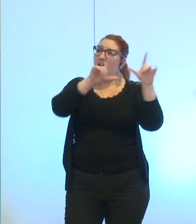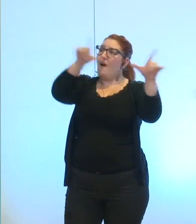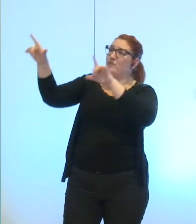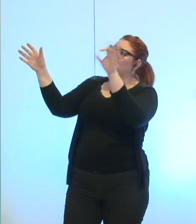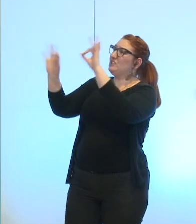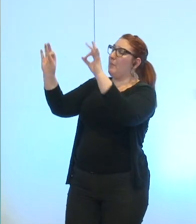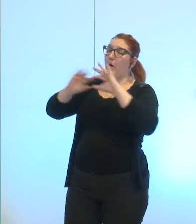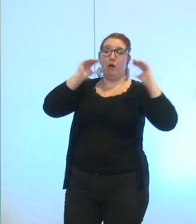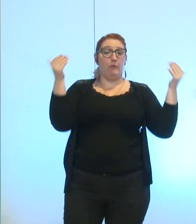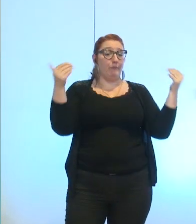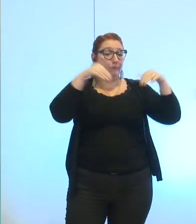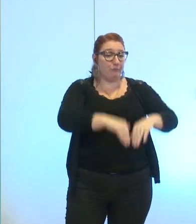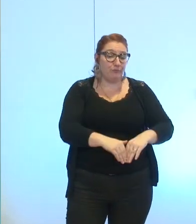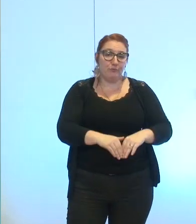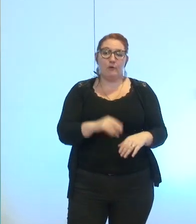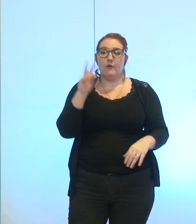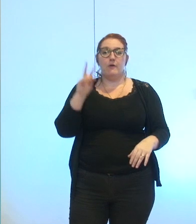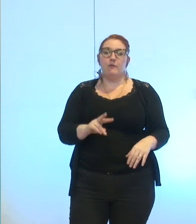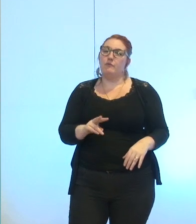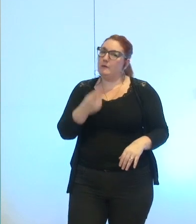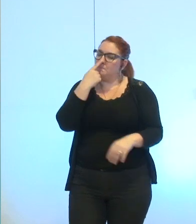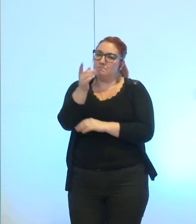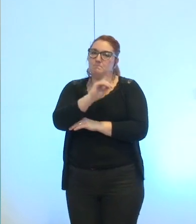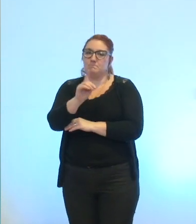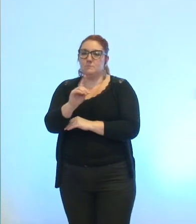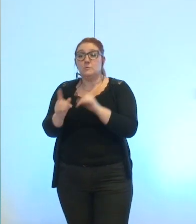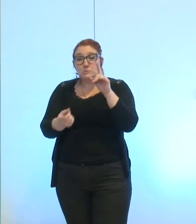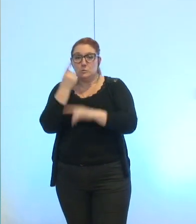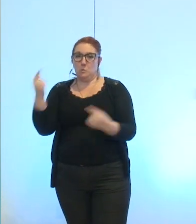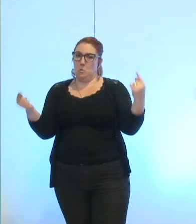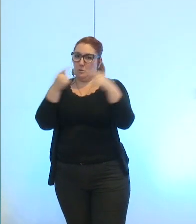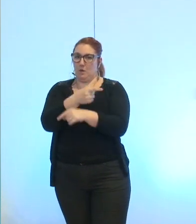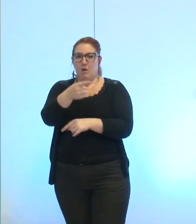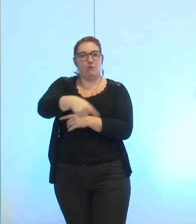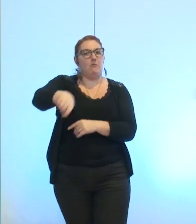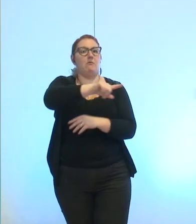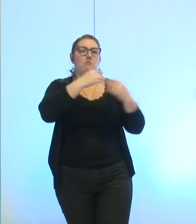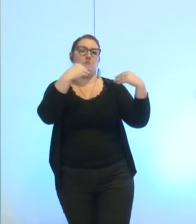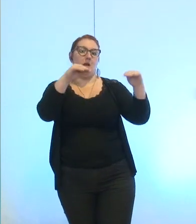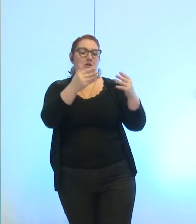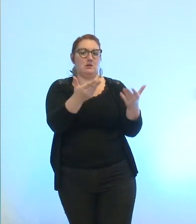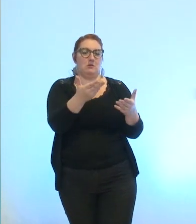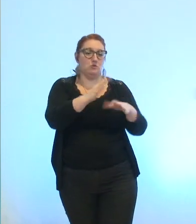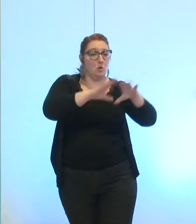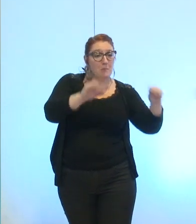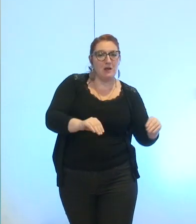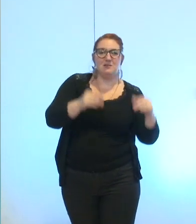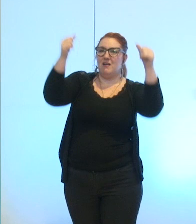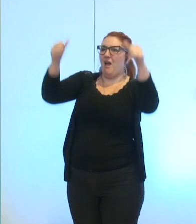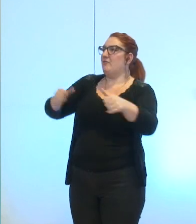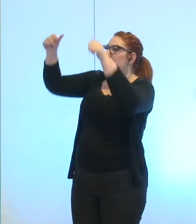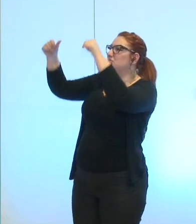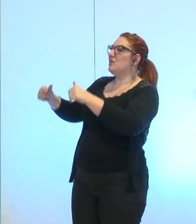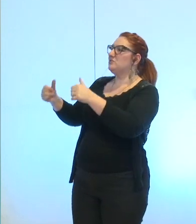affichage le contraire est vrai c'est surtout le commerce local qui profitera de l'absence de la publicité par affichage sur la